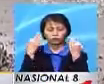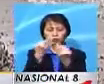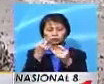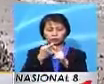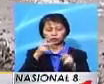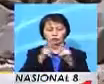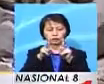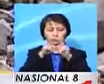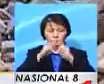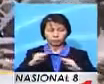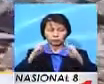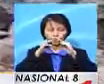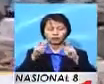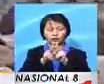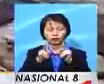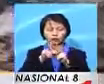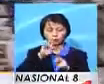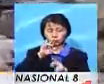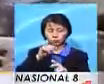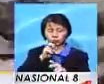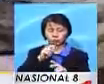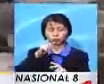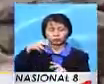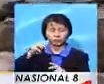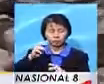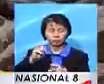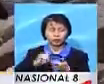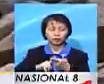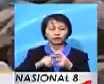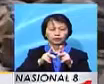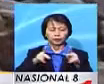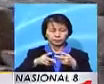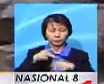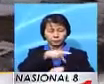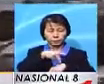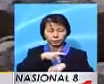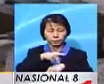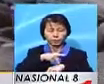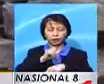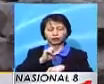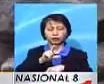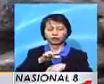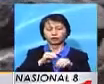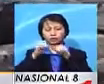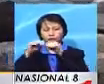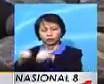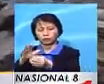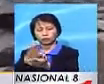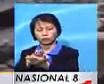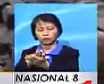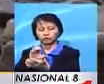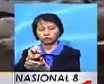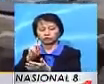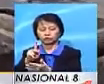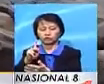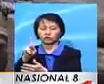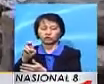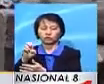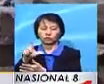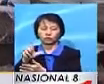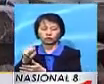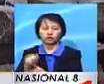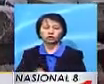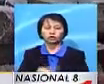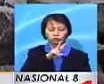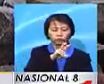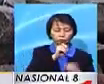Kampung Masjid, Kampung Ujung Matang dan Kampung Padang Salim ditempatkan di SK Seri Kuala. Manakala 20